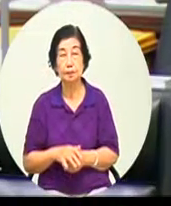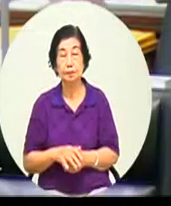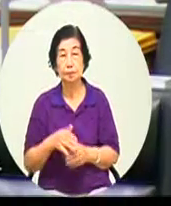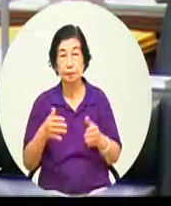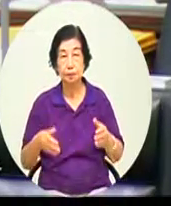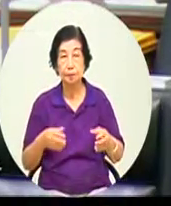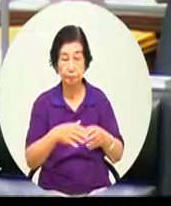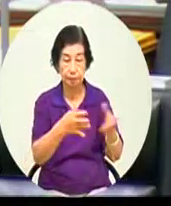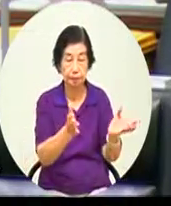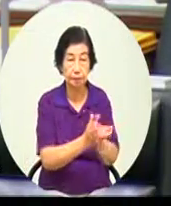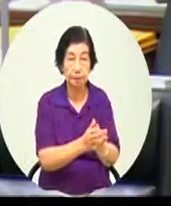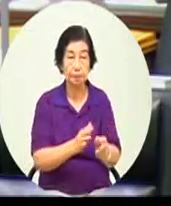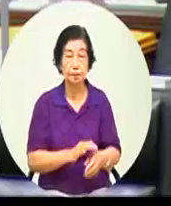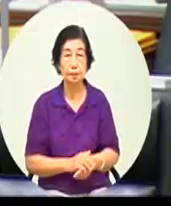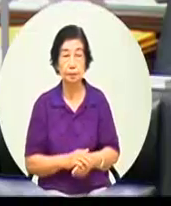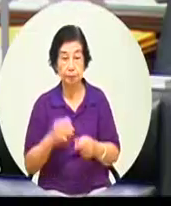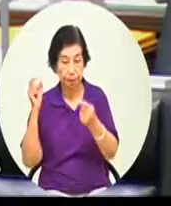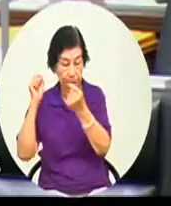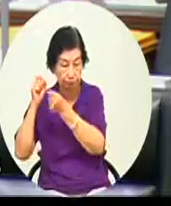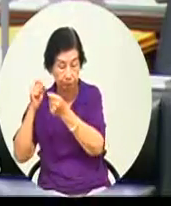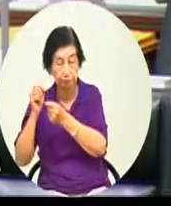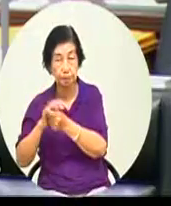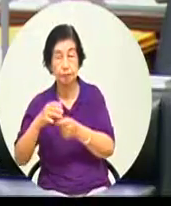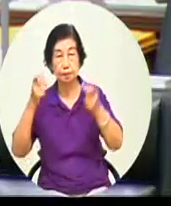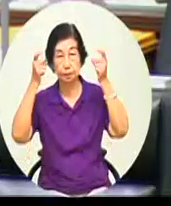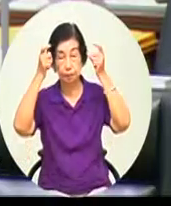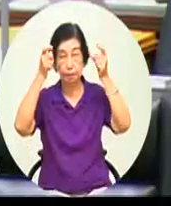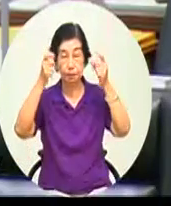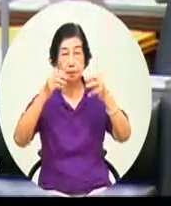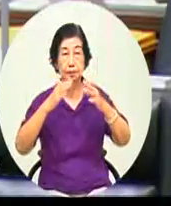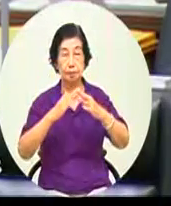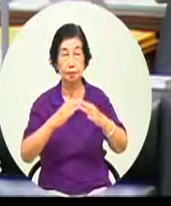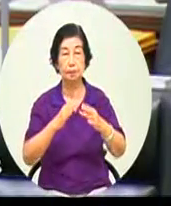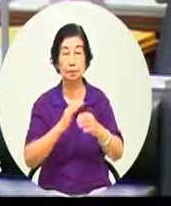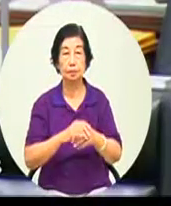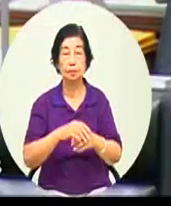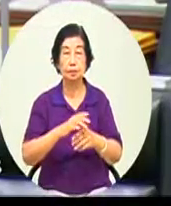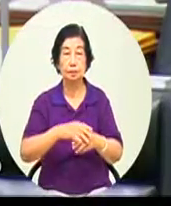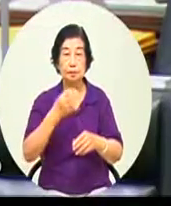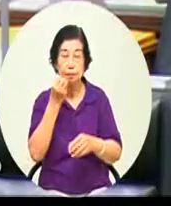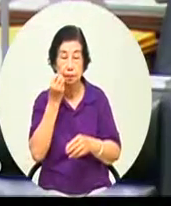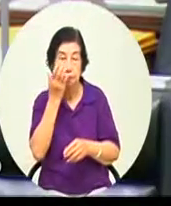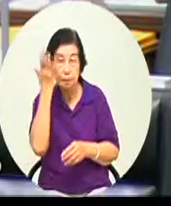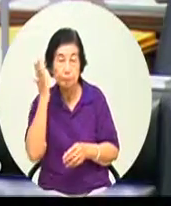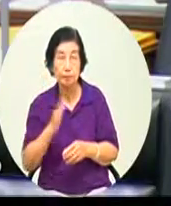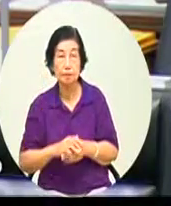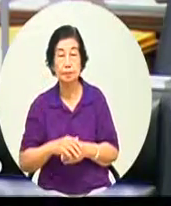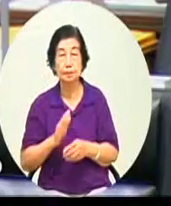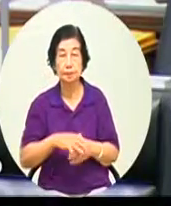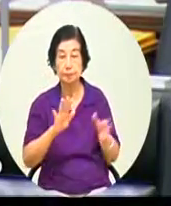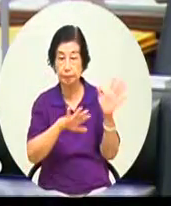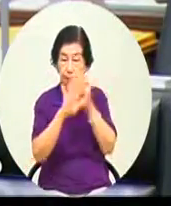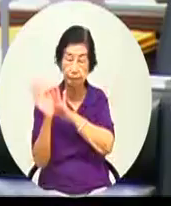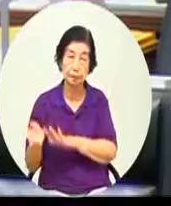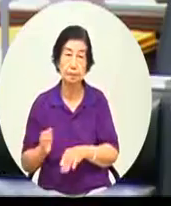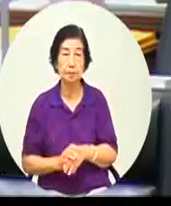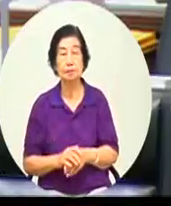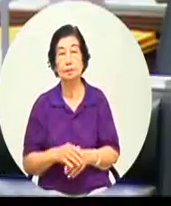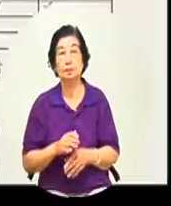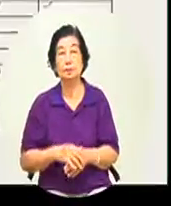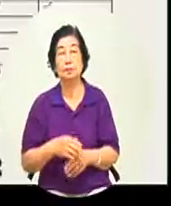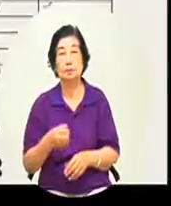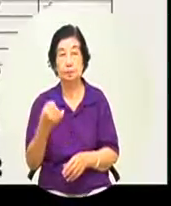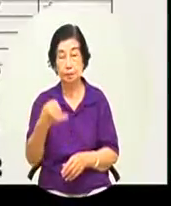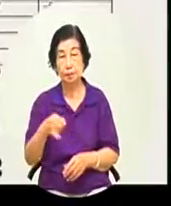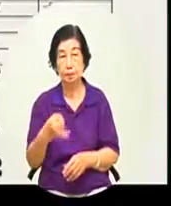最近其实。高雄的观光不是太好，那我不知道方向对不对，但是我知道从数据上